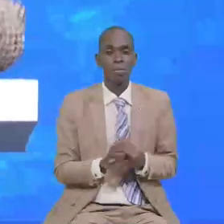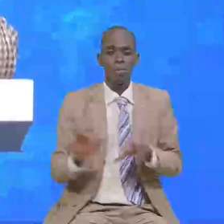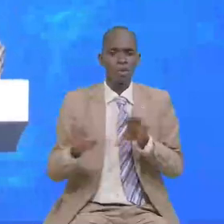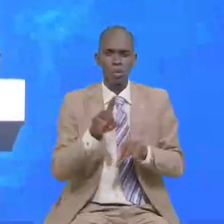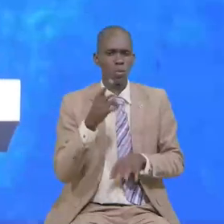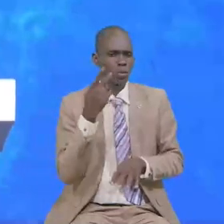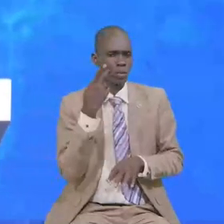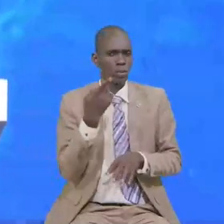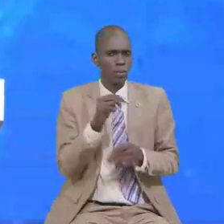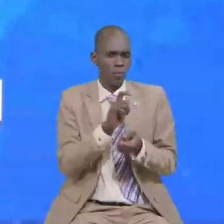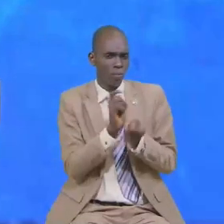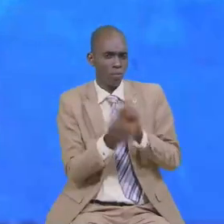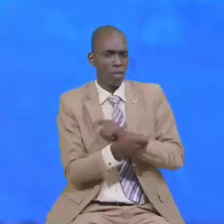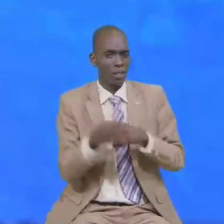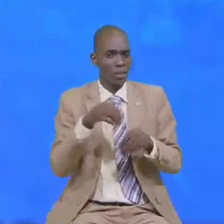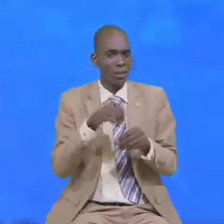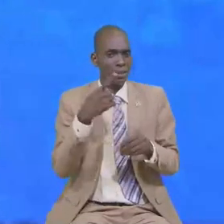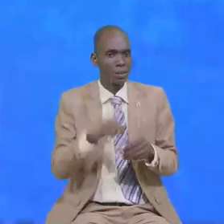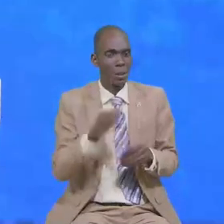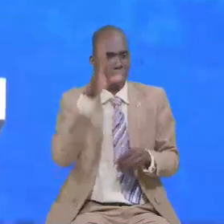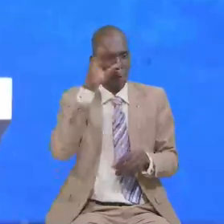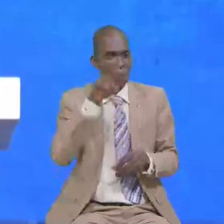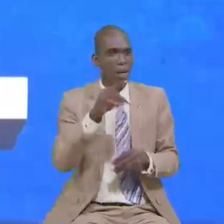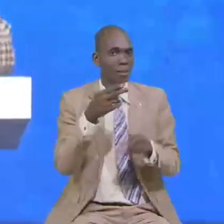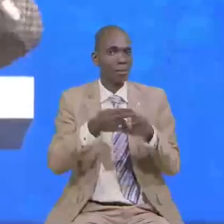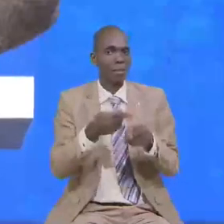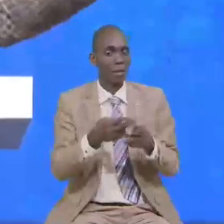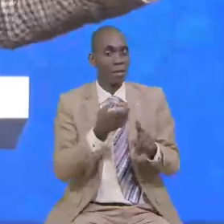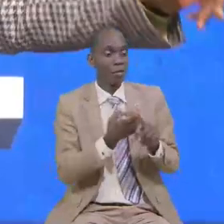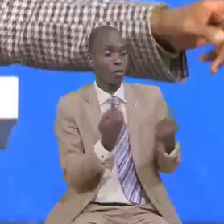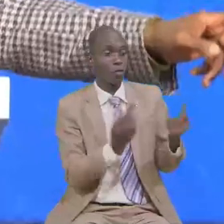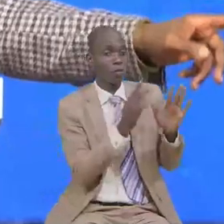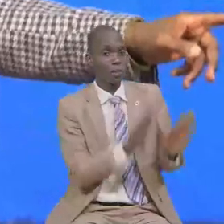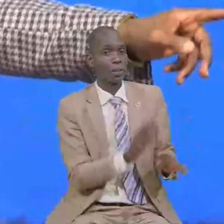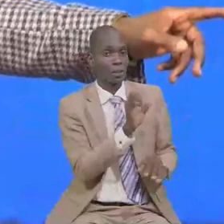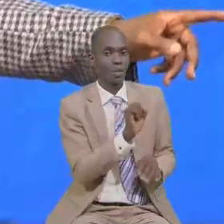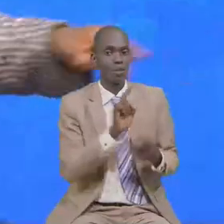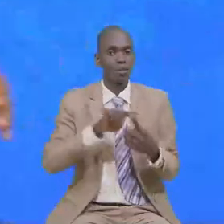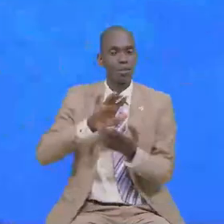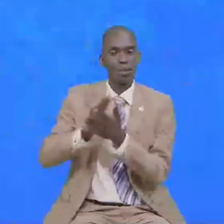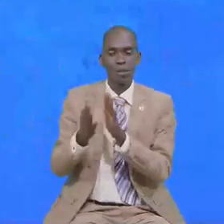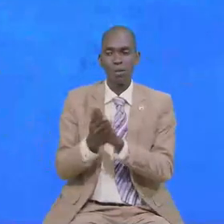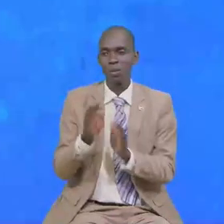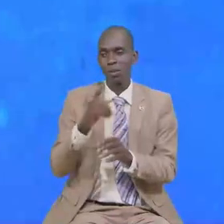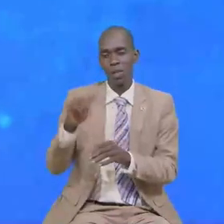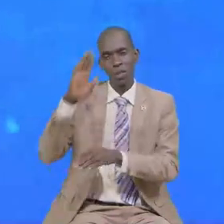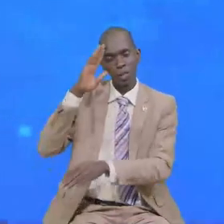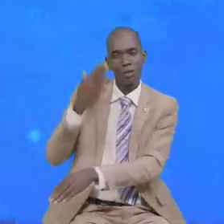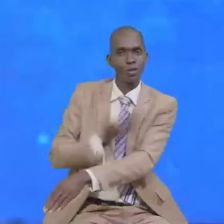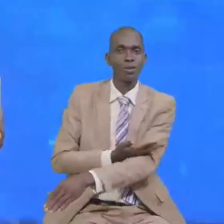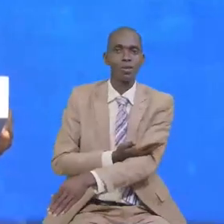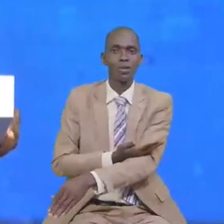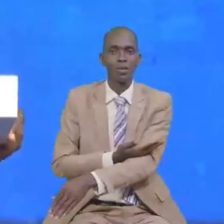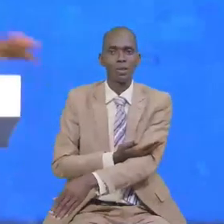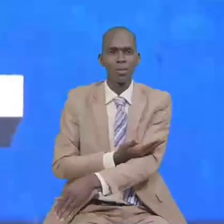Est-ce que vous voyez le changement de nom là-bas, du pécheur au fils?